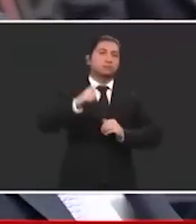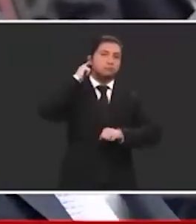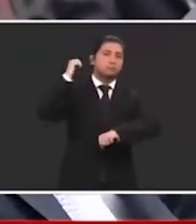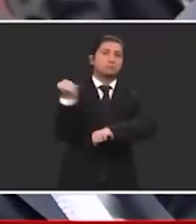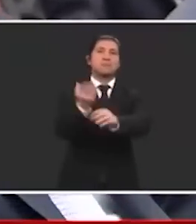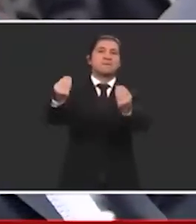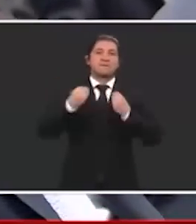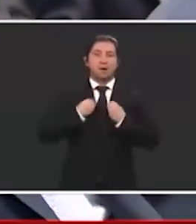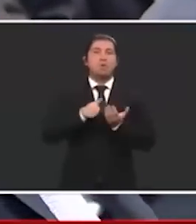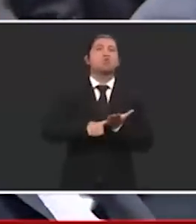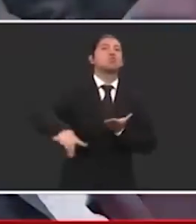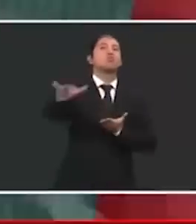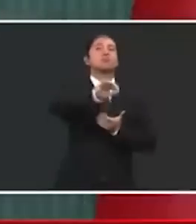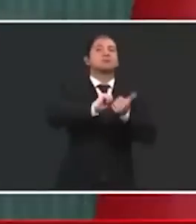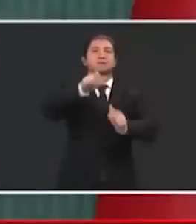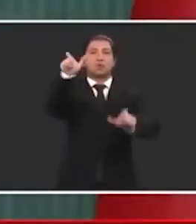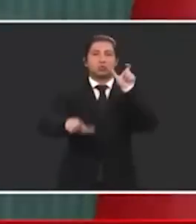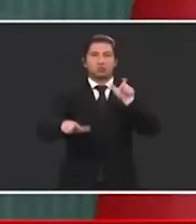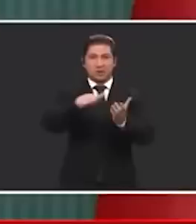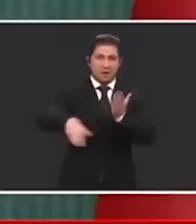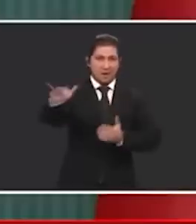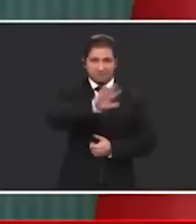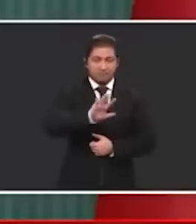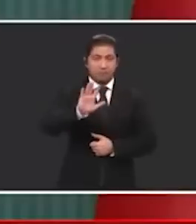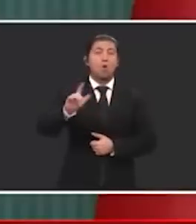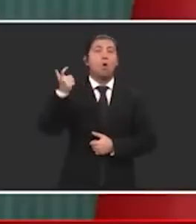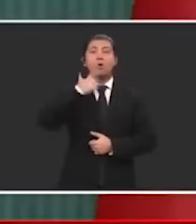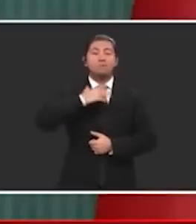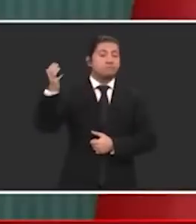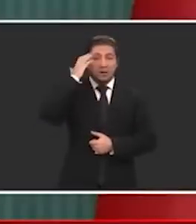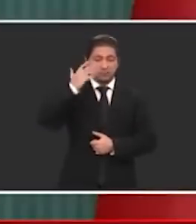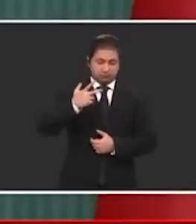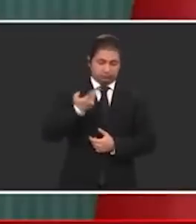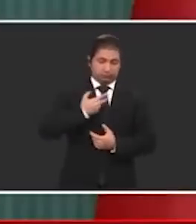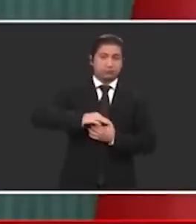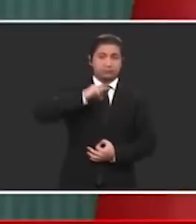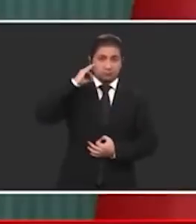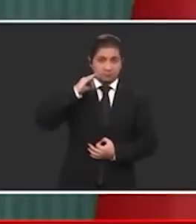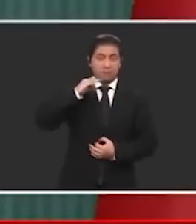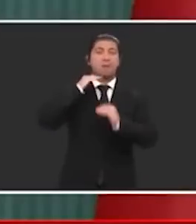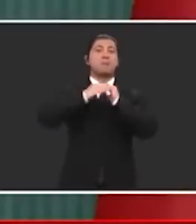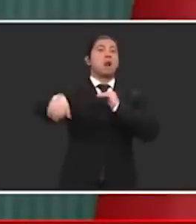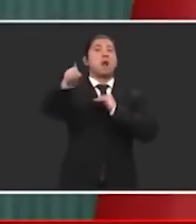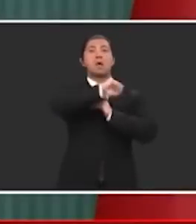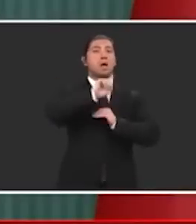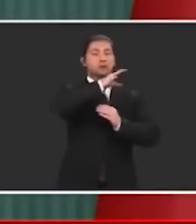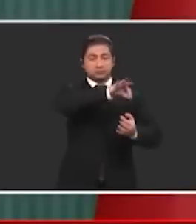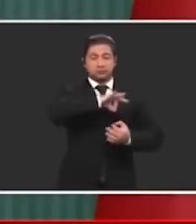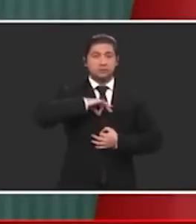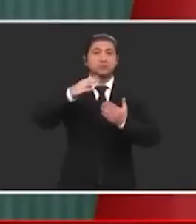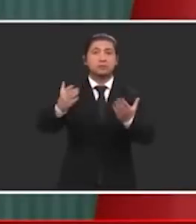kabartan tüm sporcularımızı, özellikle şahsım, milletim